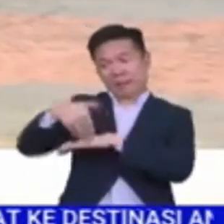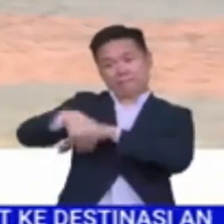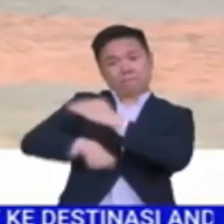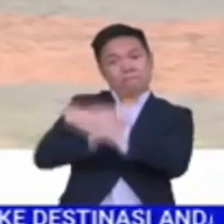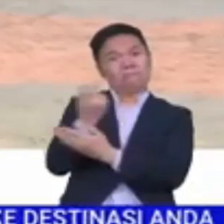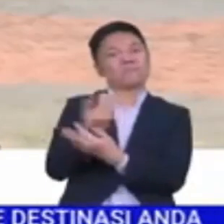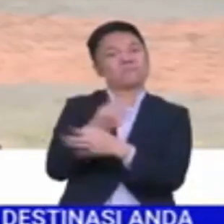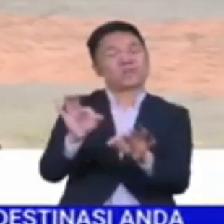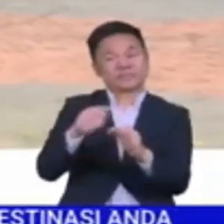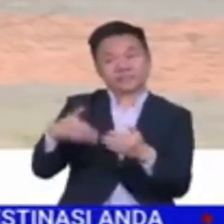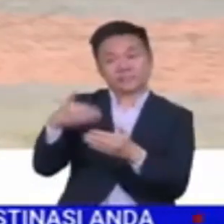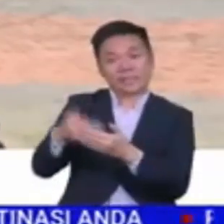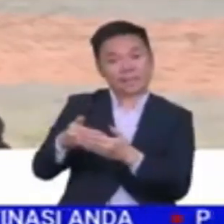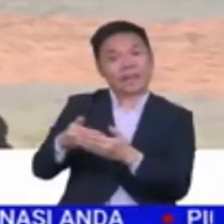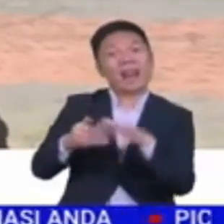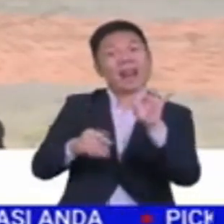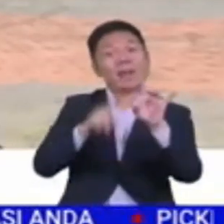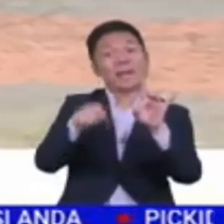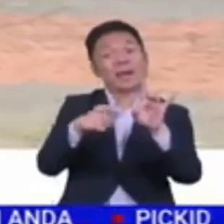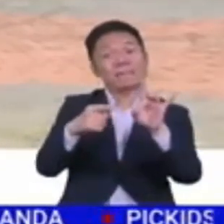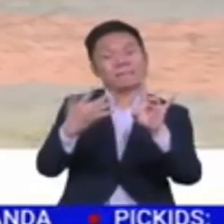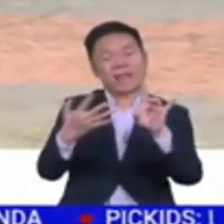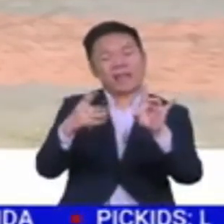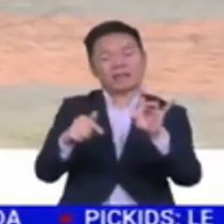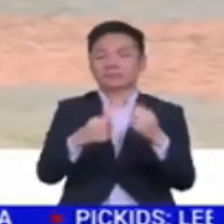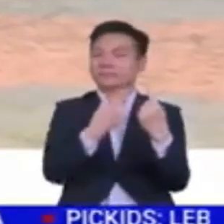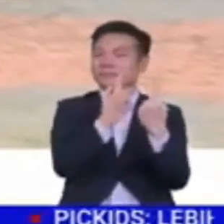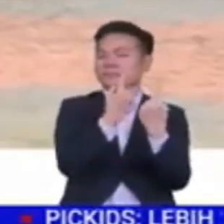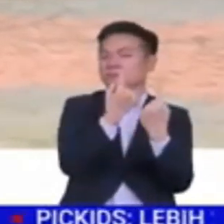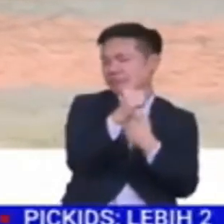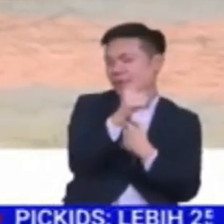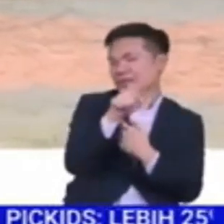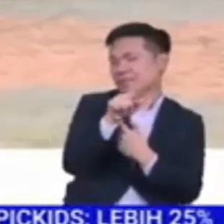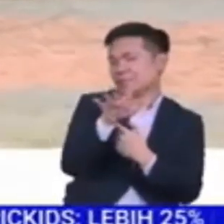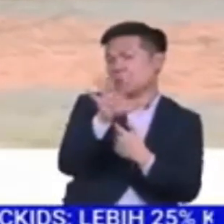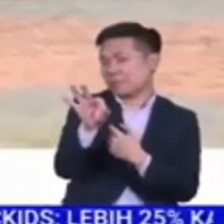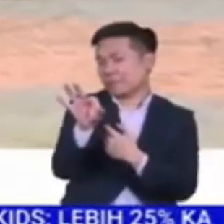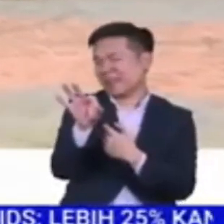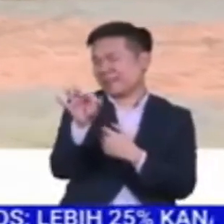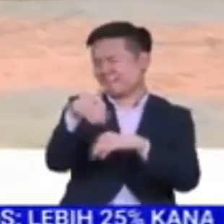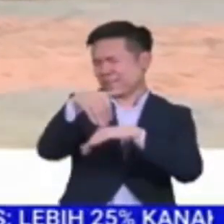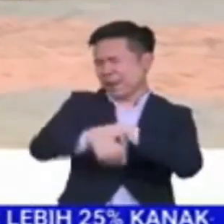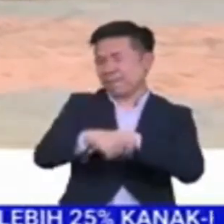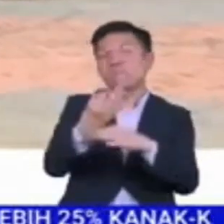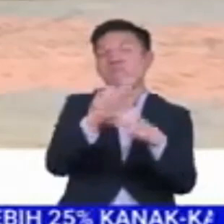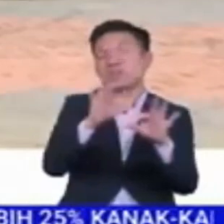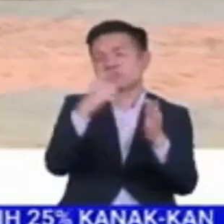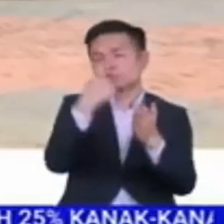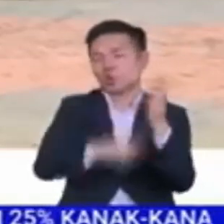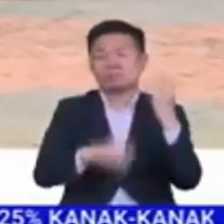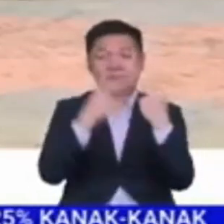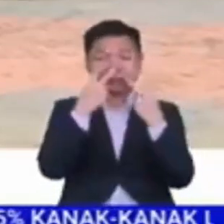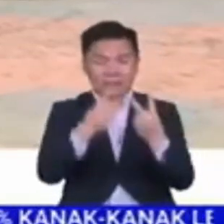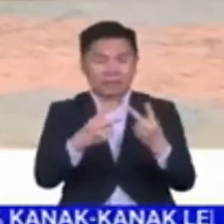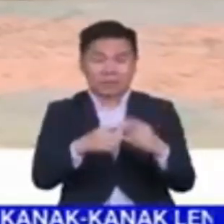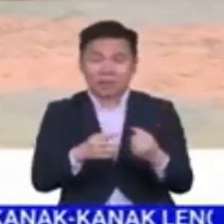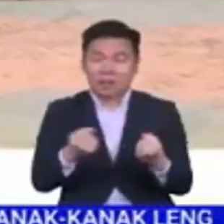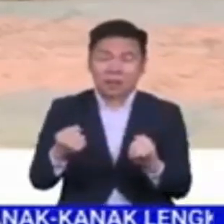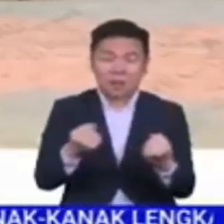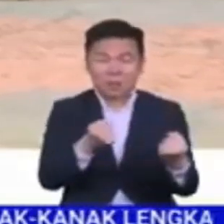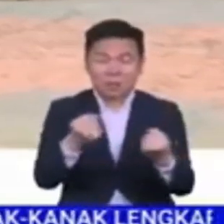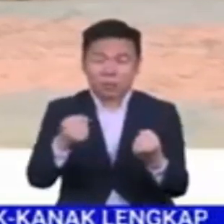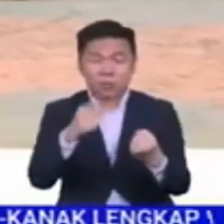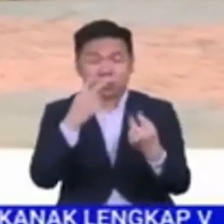sehingga 8 Mei pukul 11.59 minit malam. Jadi bagi mengetahui perkembangan semasa aliran trafik di kawasan